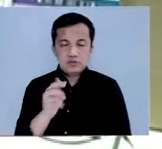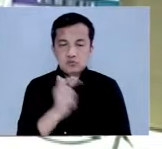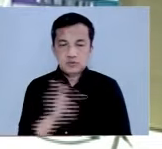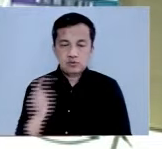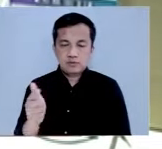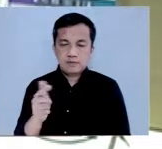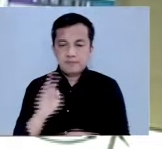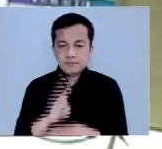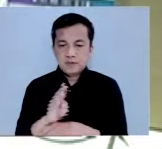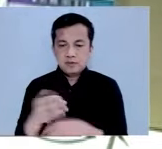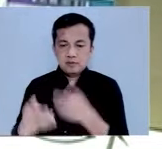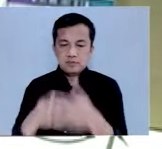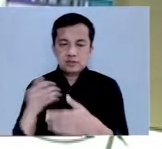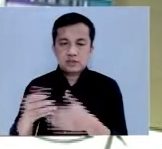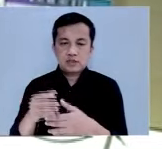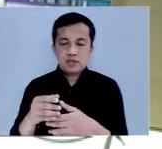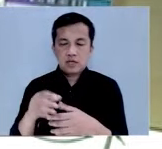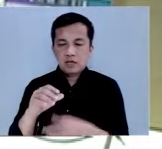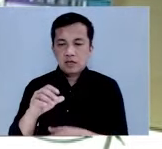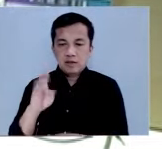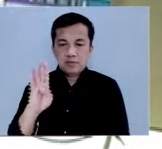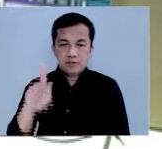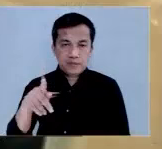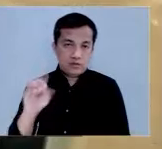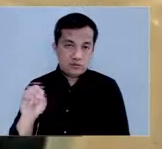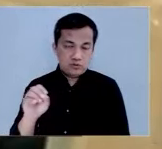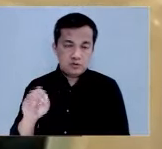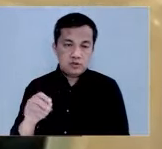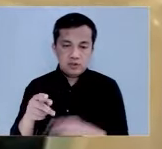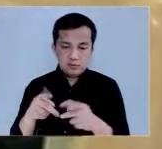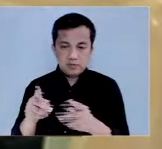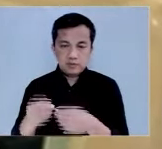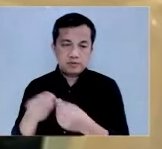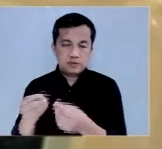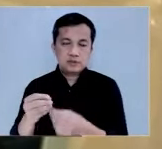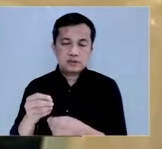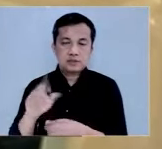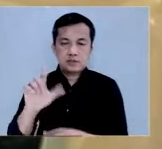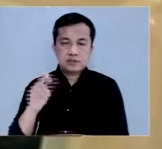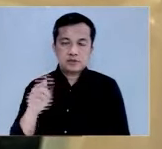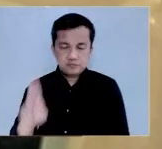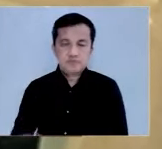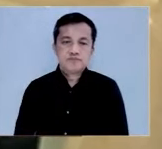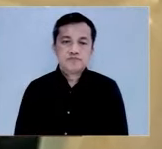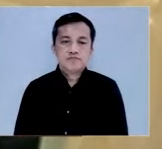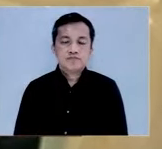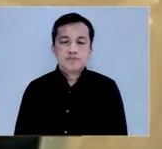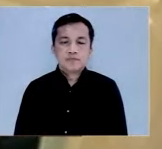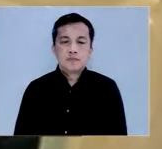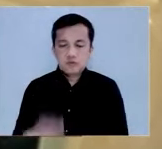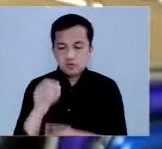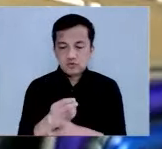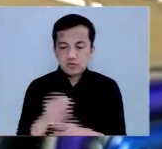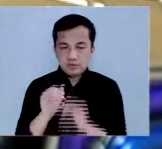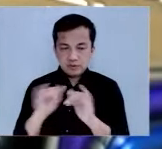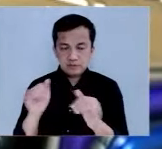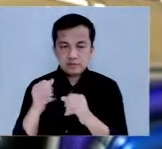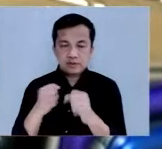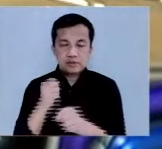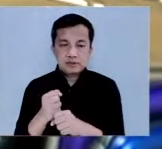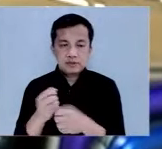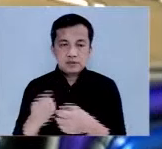process outsourcing o bpo ang permit na iginawad ng lokal na pamahalaan Oktubre lang nung taong iyon nabigyan sila